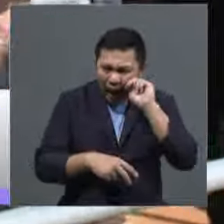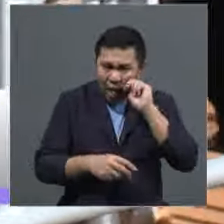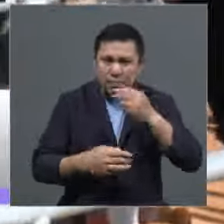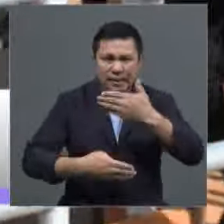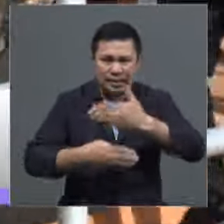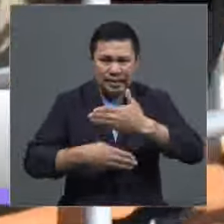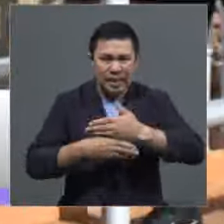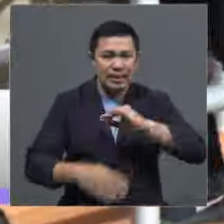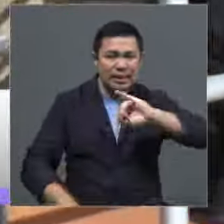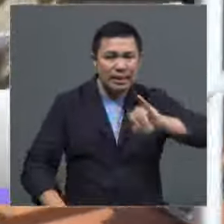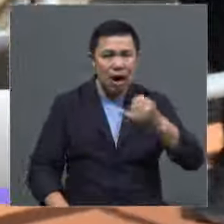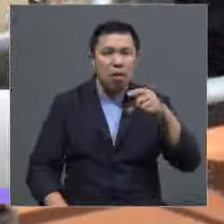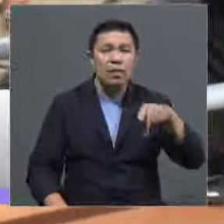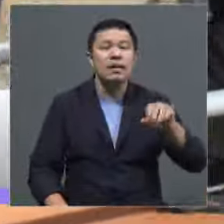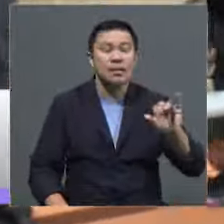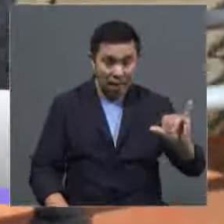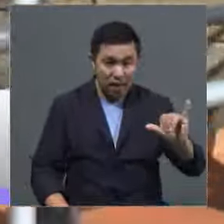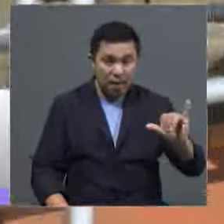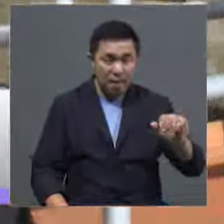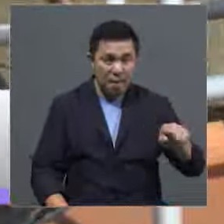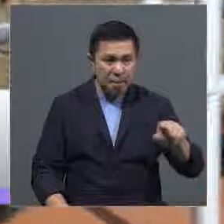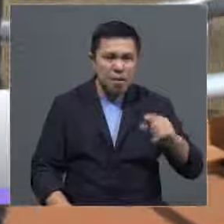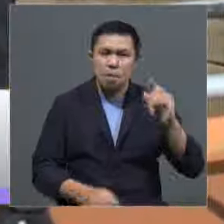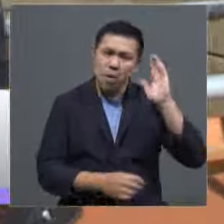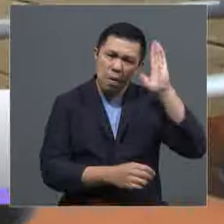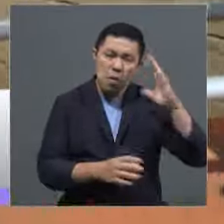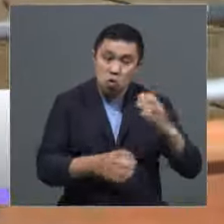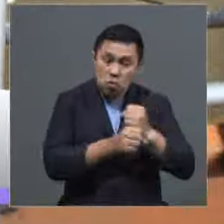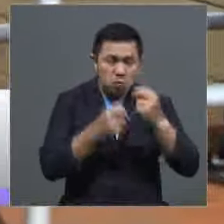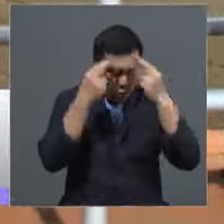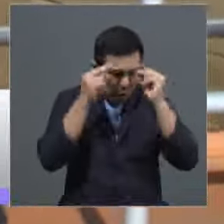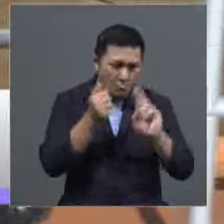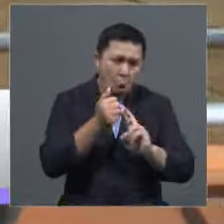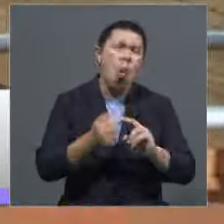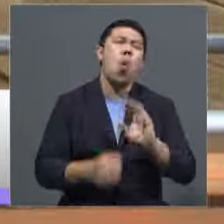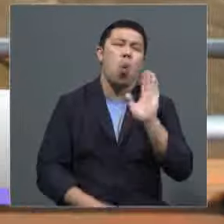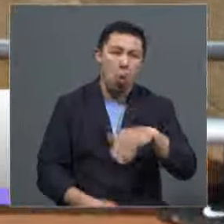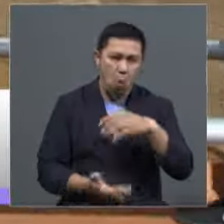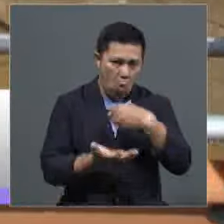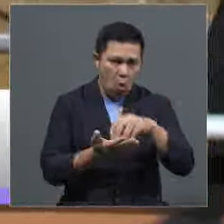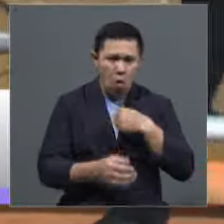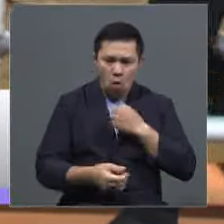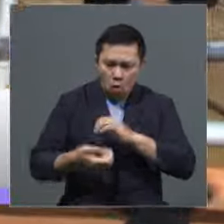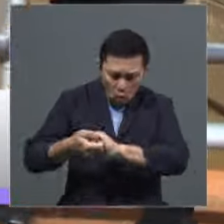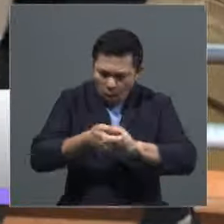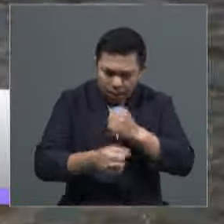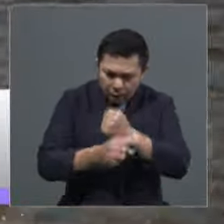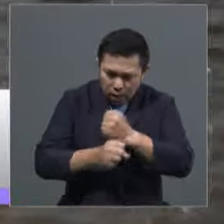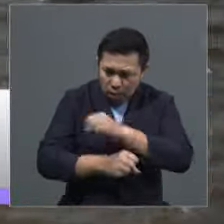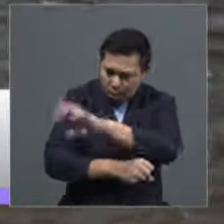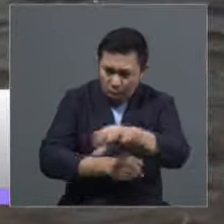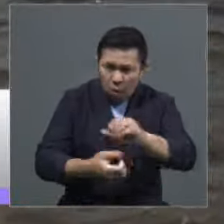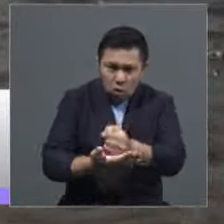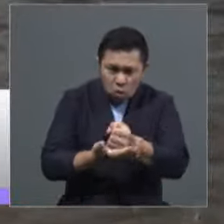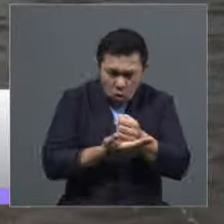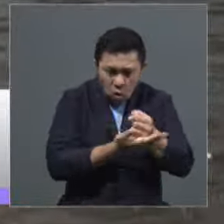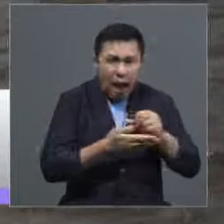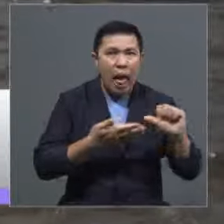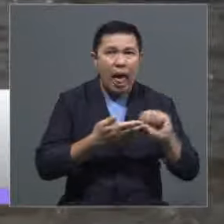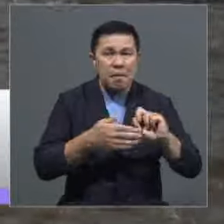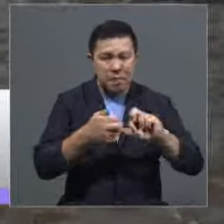ค่ะภายหลังการบรรยายสรุปนะคะรองนายกรัฐมนตรีก็กล่าวว่าการร่วมกันบูรณาการขณะนี้คือต้องเร่งแก้ไขเยียวยา